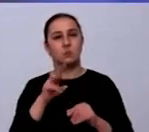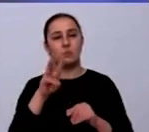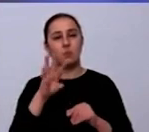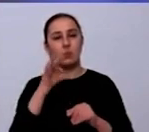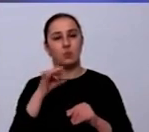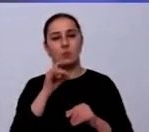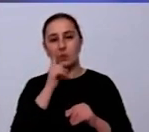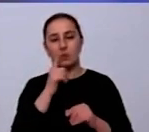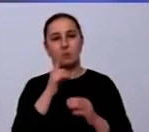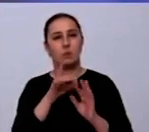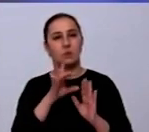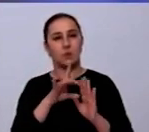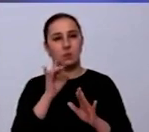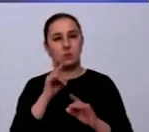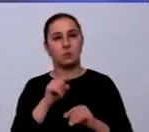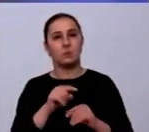mo'yqalamni tanlaymiz.